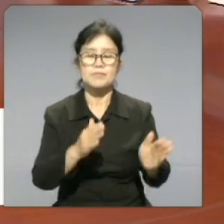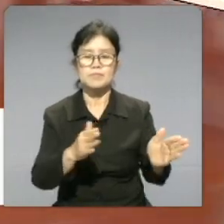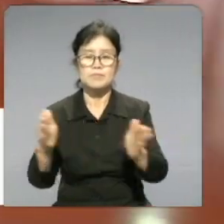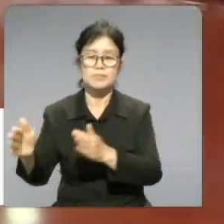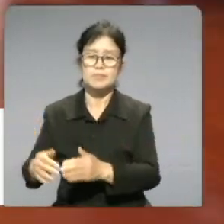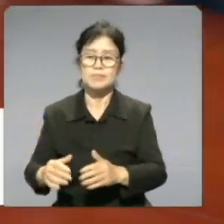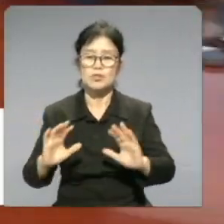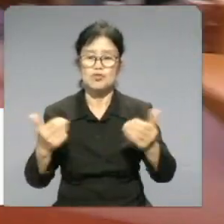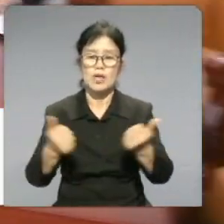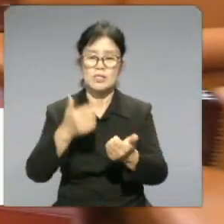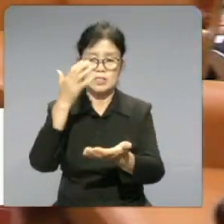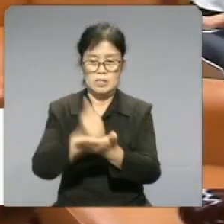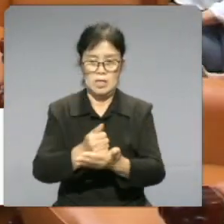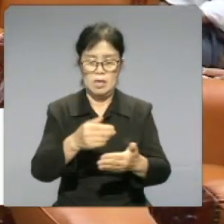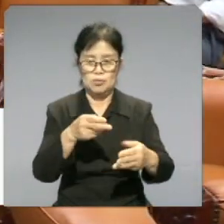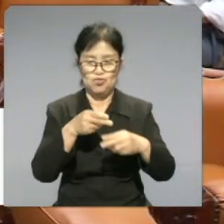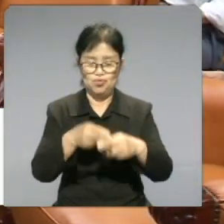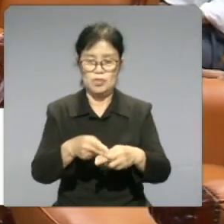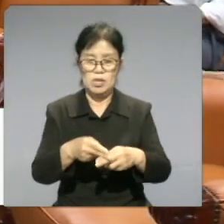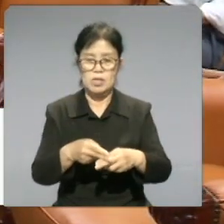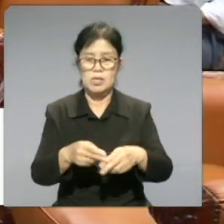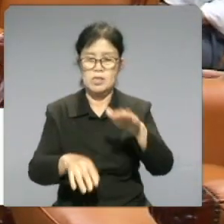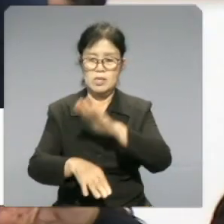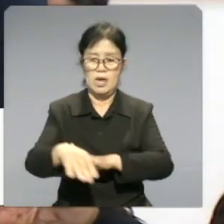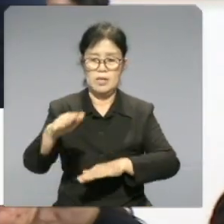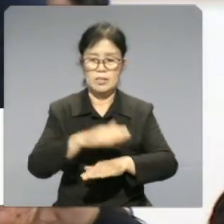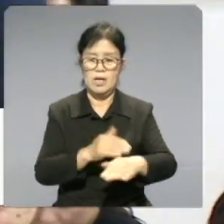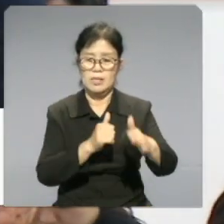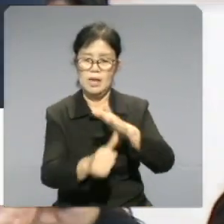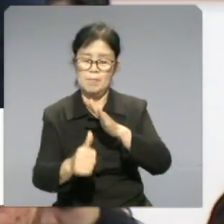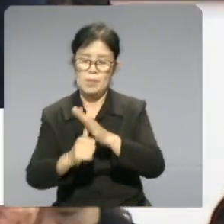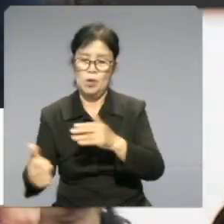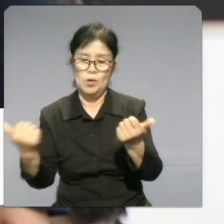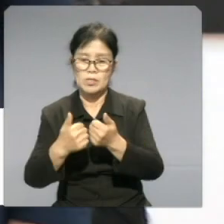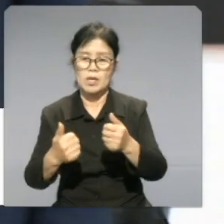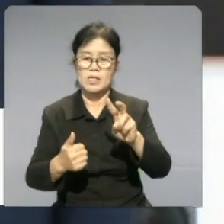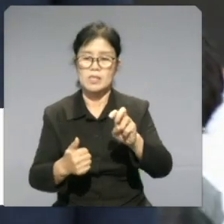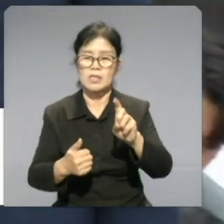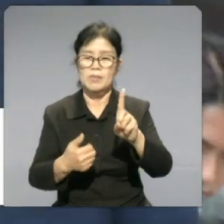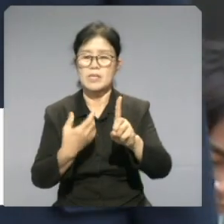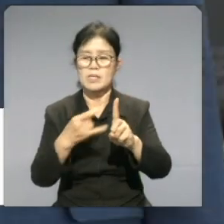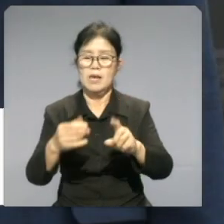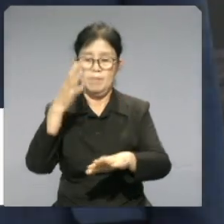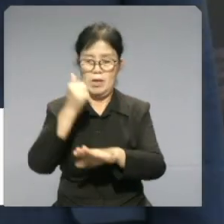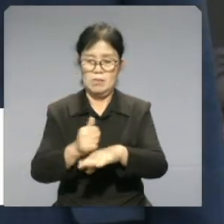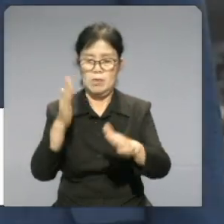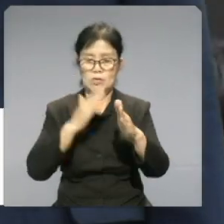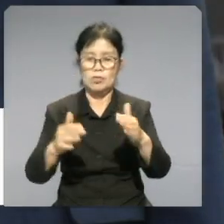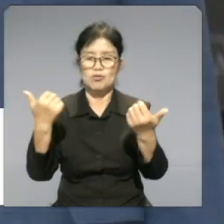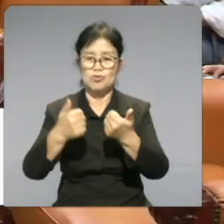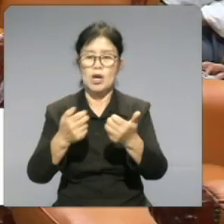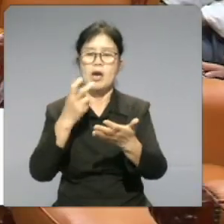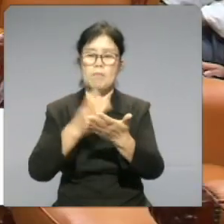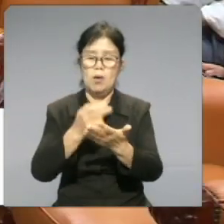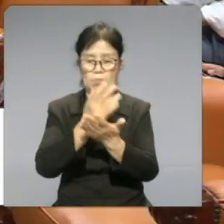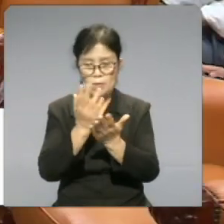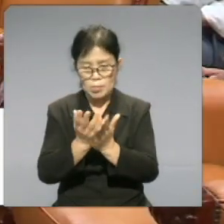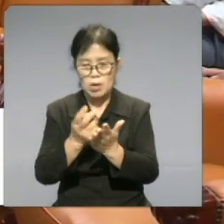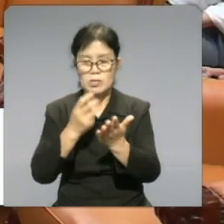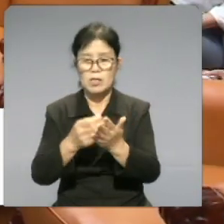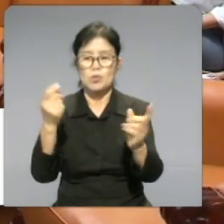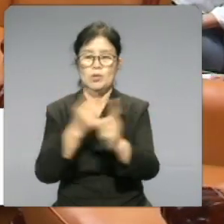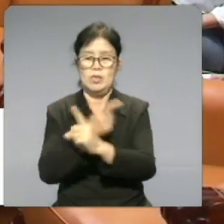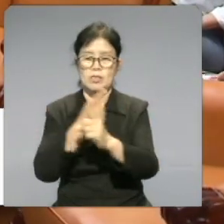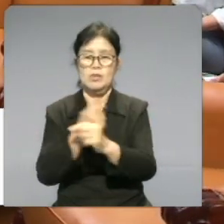김진표 국회의장 주재료 열린 첫 양당 원내대표 회동에서 21대 국회 마지막 정기 국회에서 각종 법안과 제도 개선